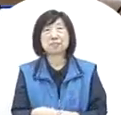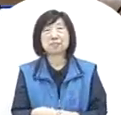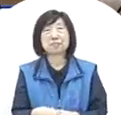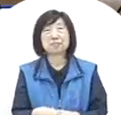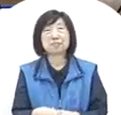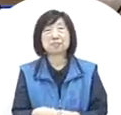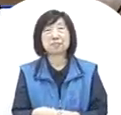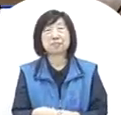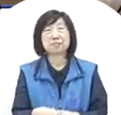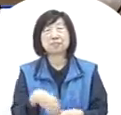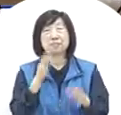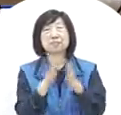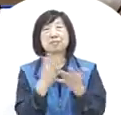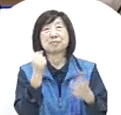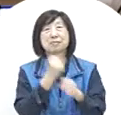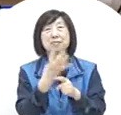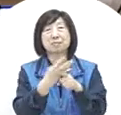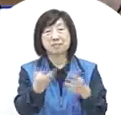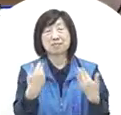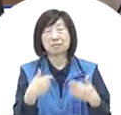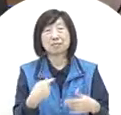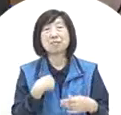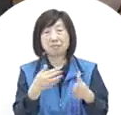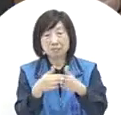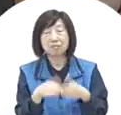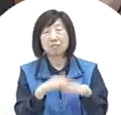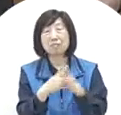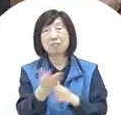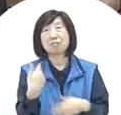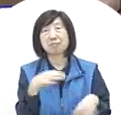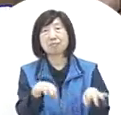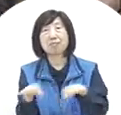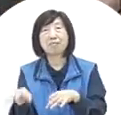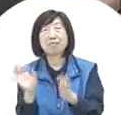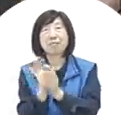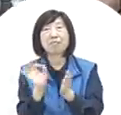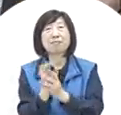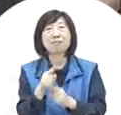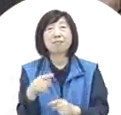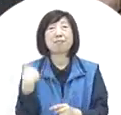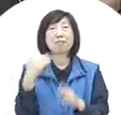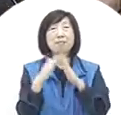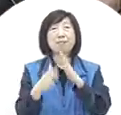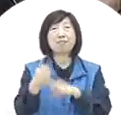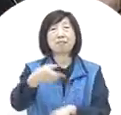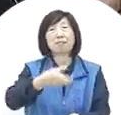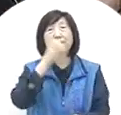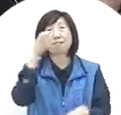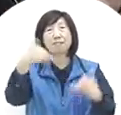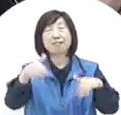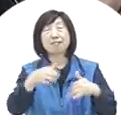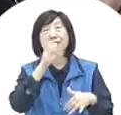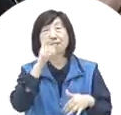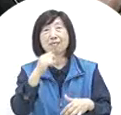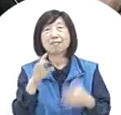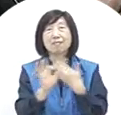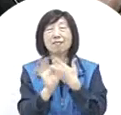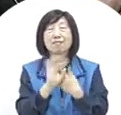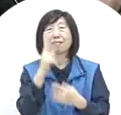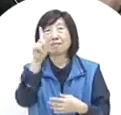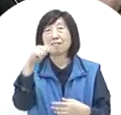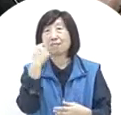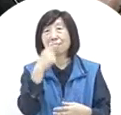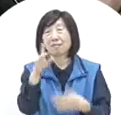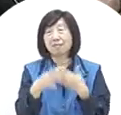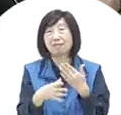这个不交 刚刚 我们要的资料，都不给我们。没关系，市长您刚喝了这一杯茶，你都还没有喝一口试试看，因为这个